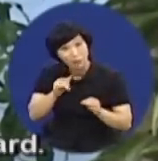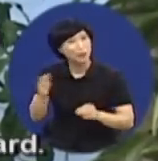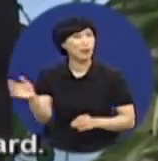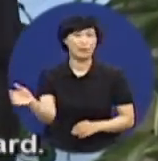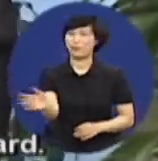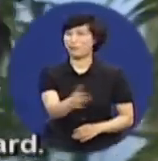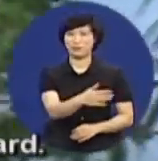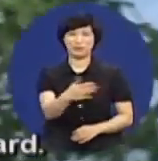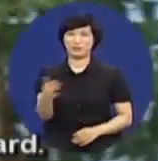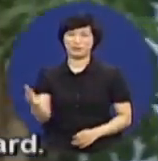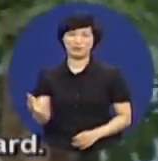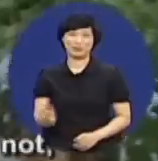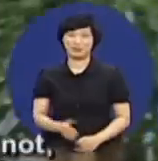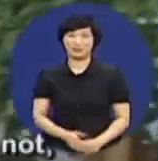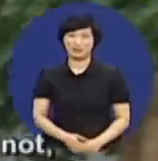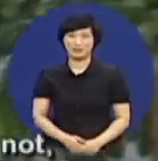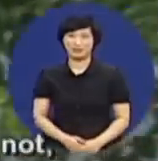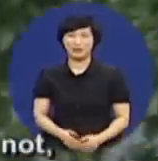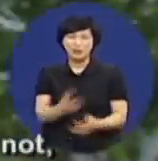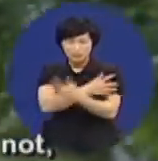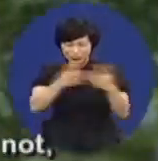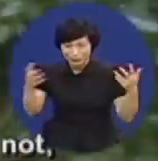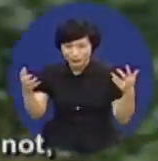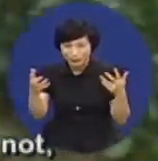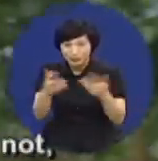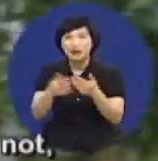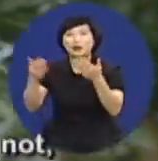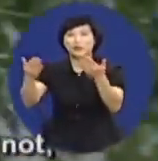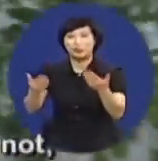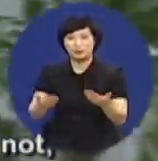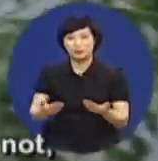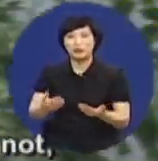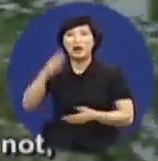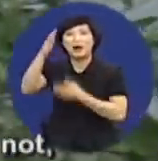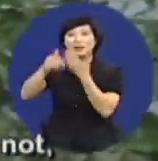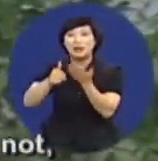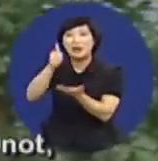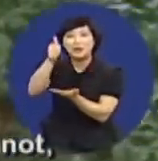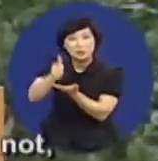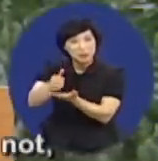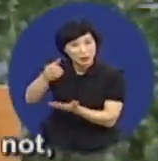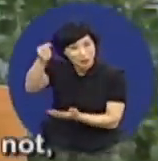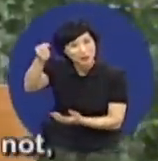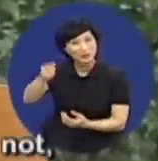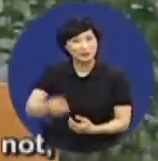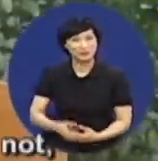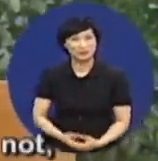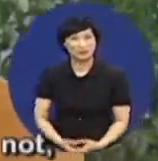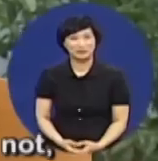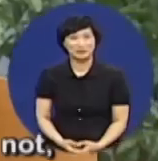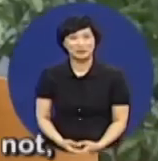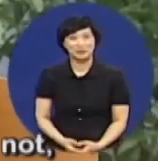ないですね。豊かにくださった神様のものだから、